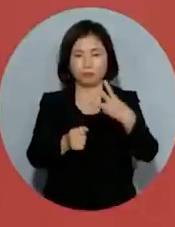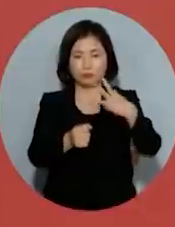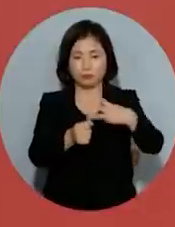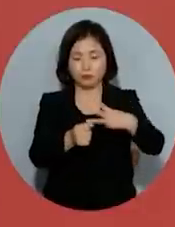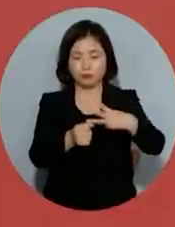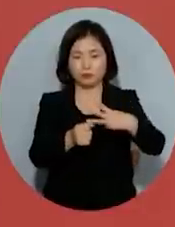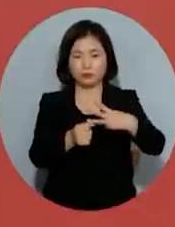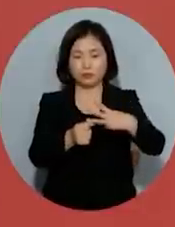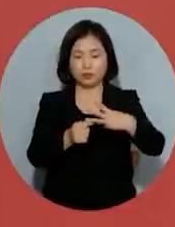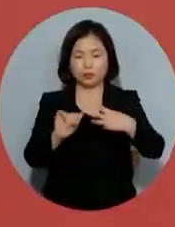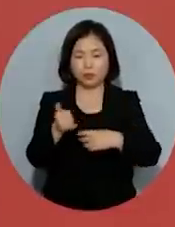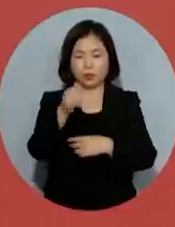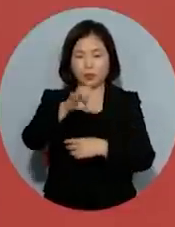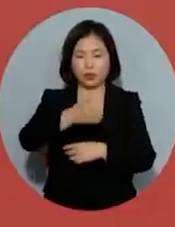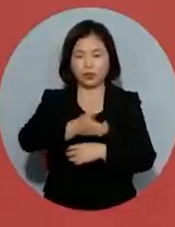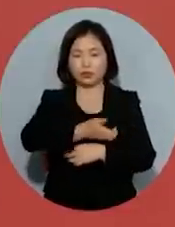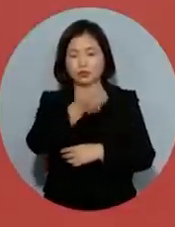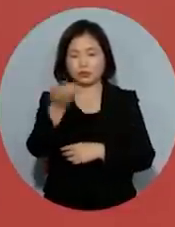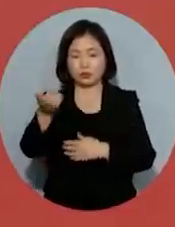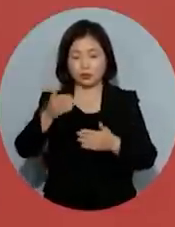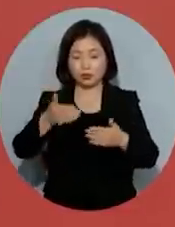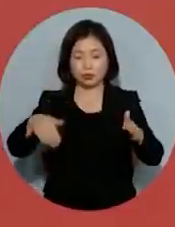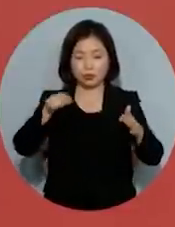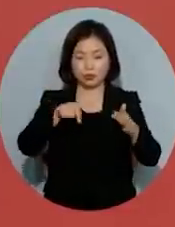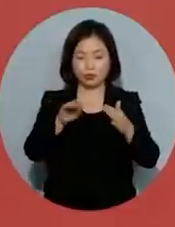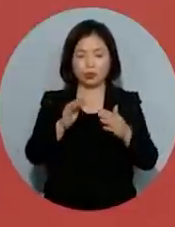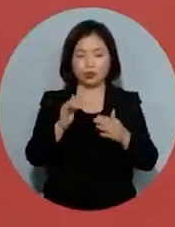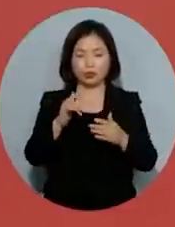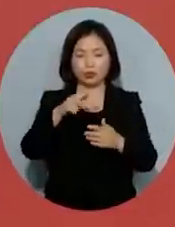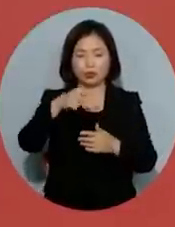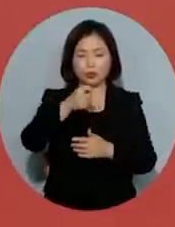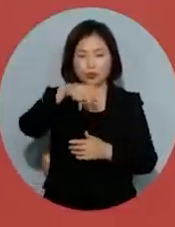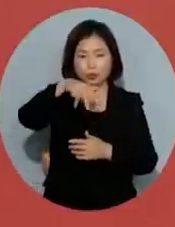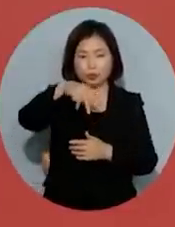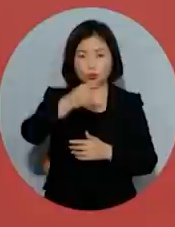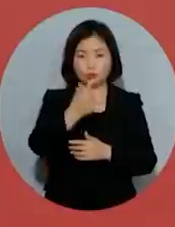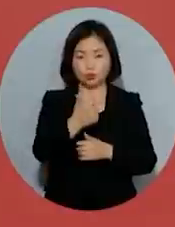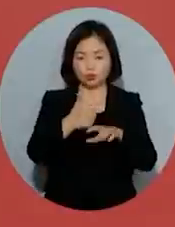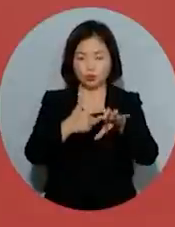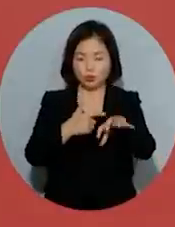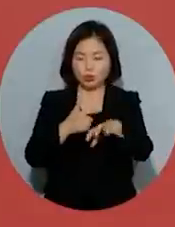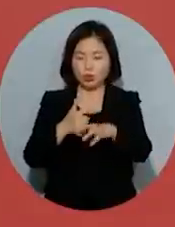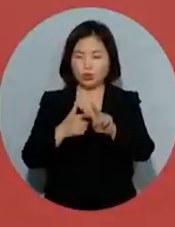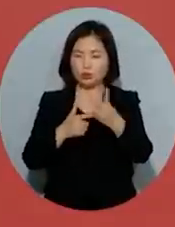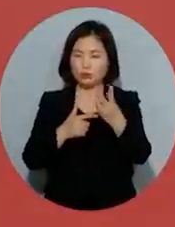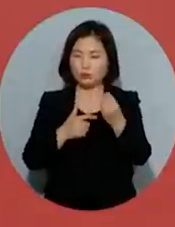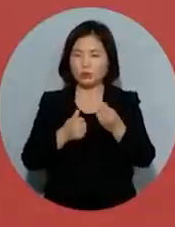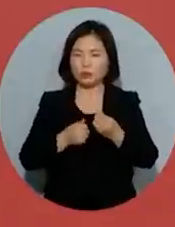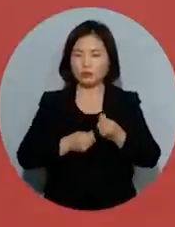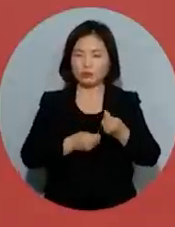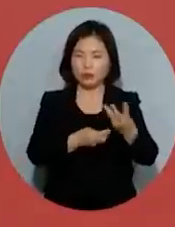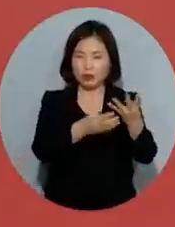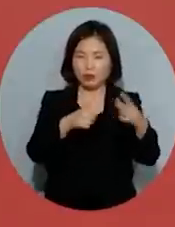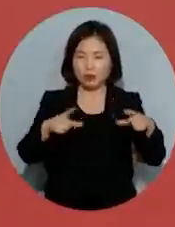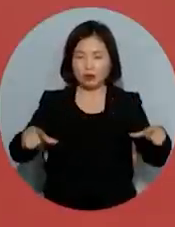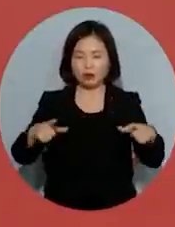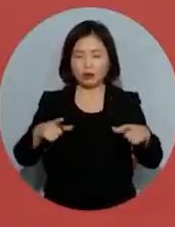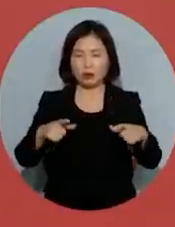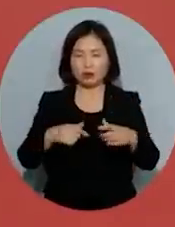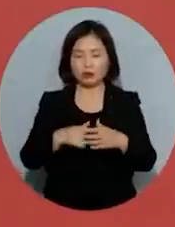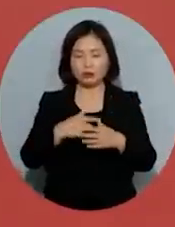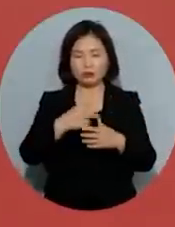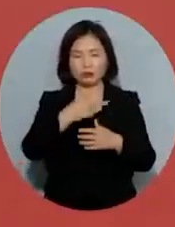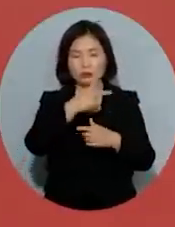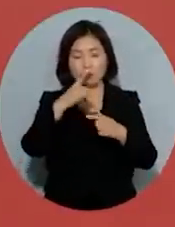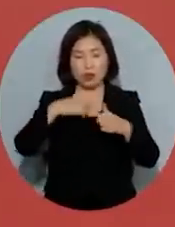번째, 공항이 이전을 하고 난 뒤에 동촌 후적지에는 한 200만 평 됩니다. 잠들지 않는